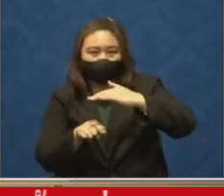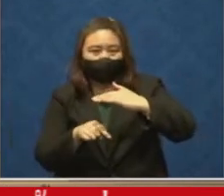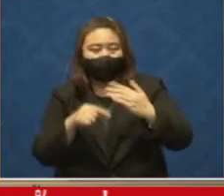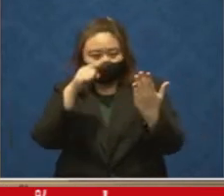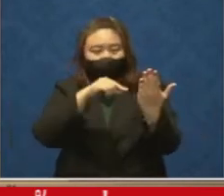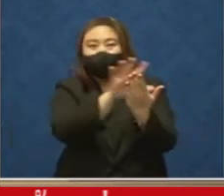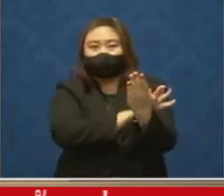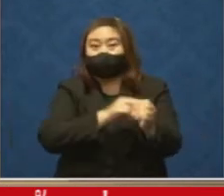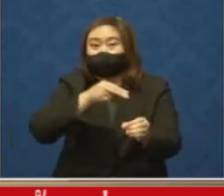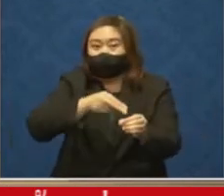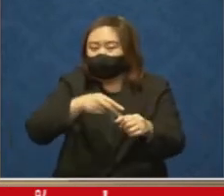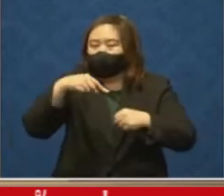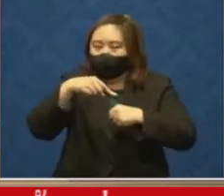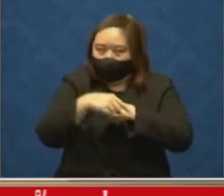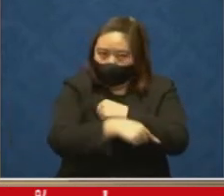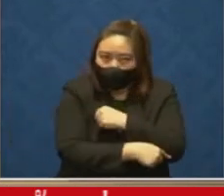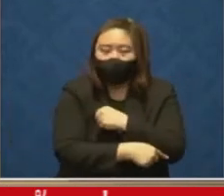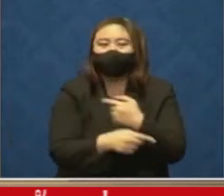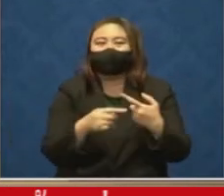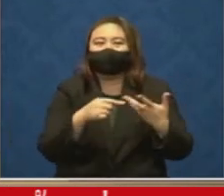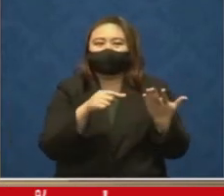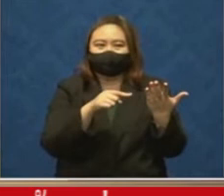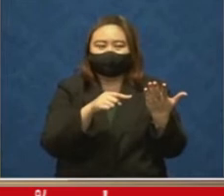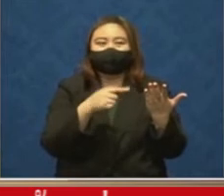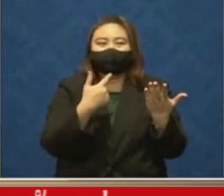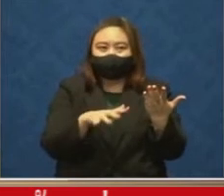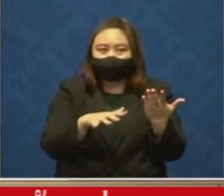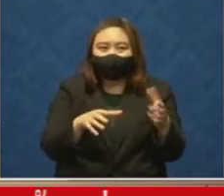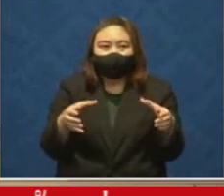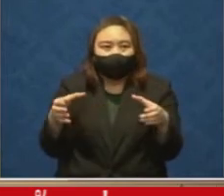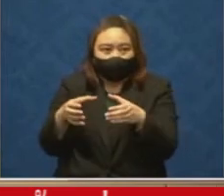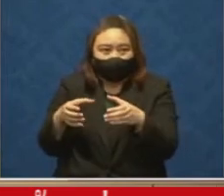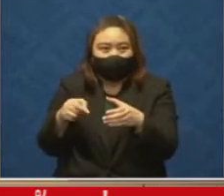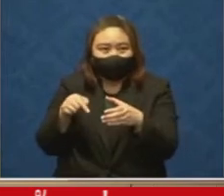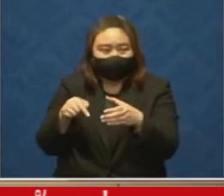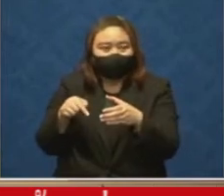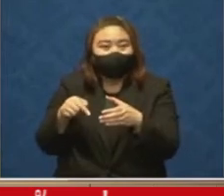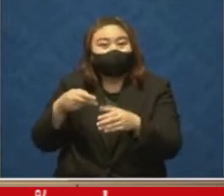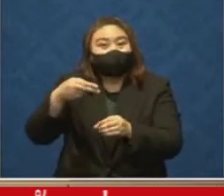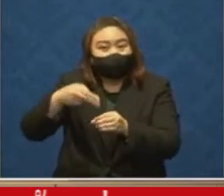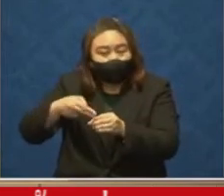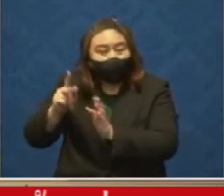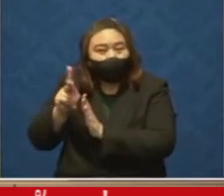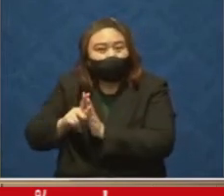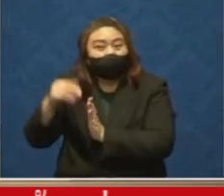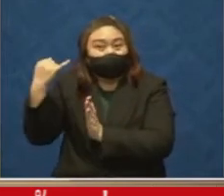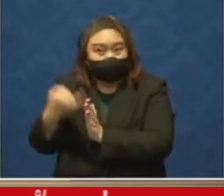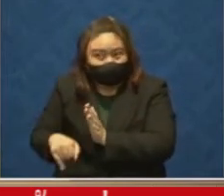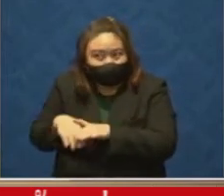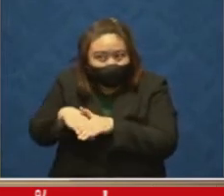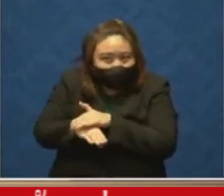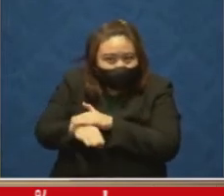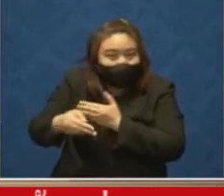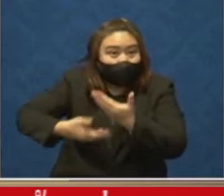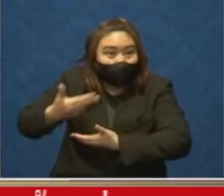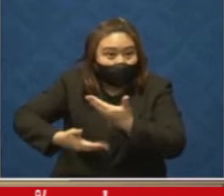กลงกนน้มนเผือนทั้งประเทศ ทั้ง Withและอันหังสุดเข้บวลการค้านมนเถื่อนระดับ